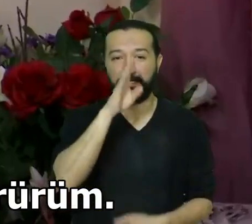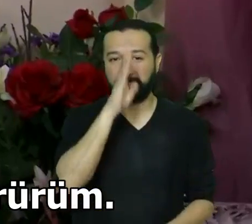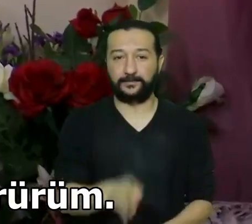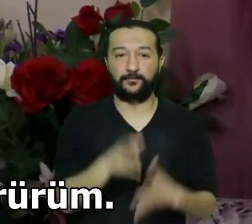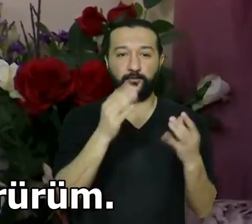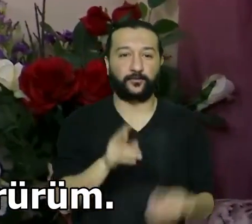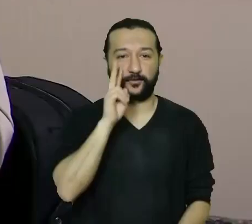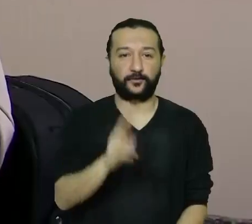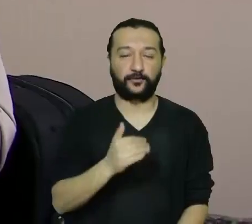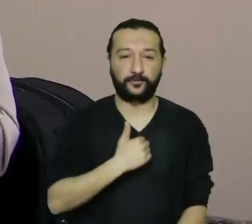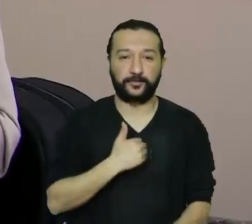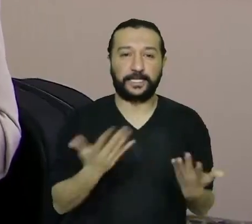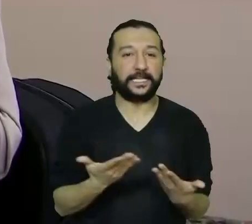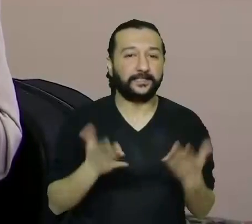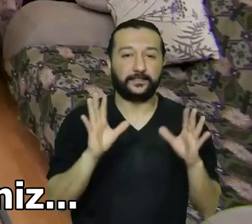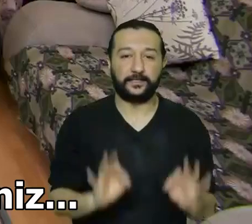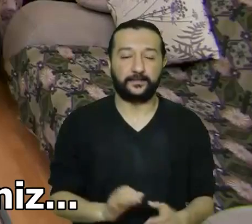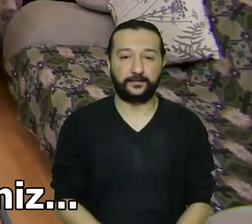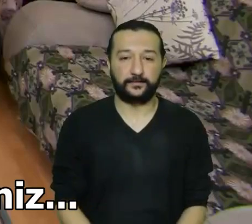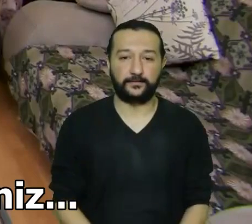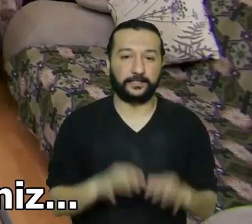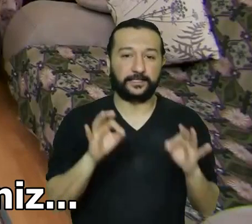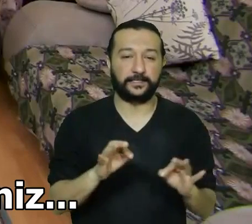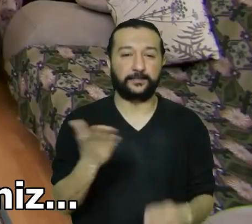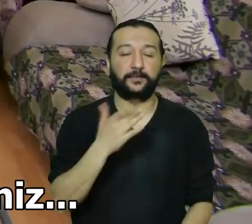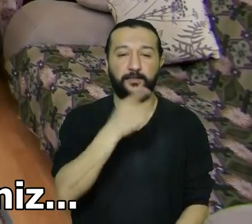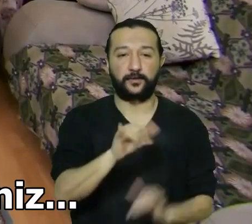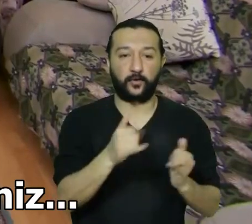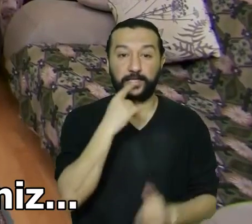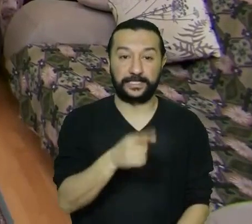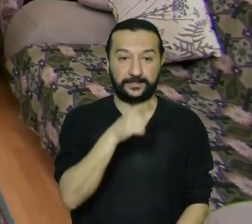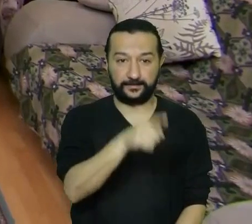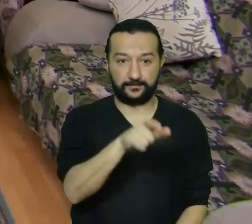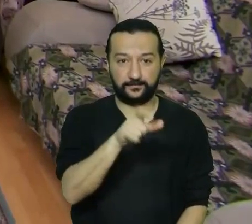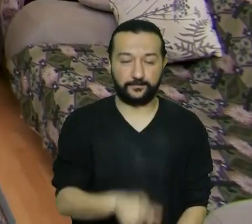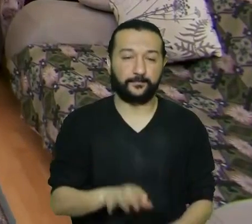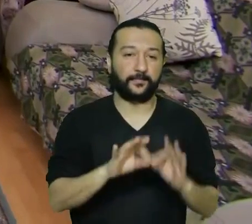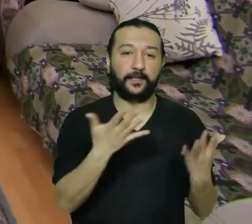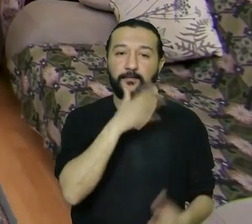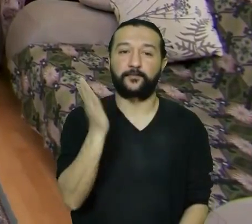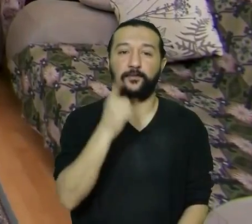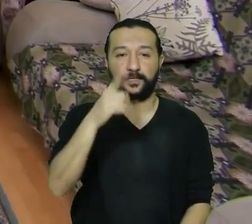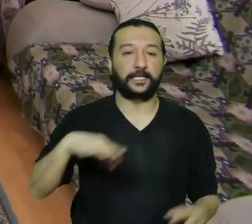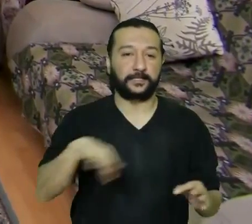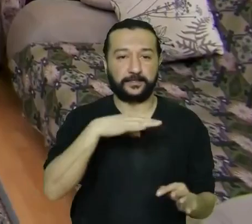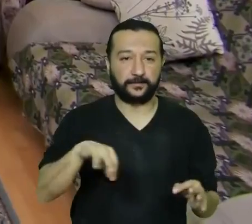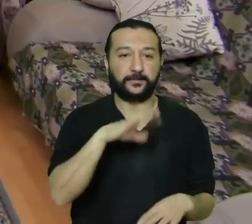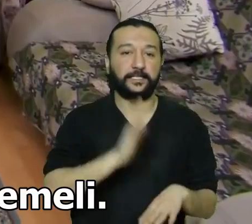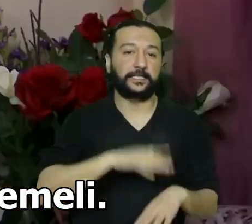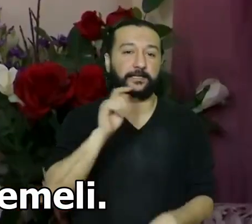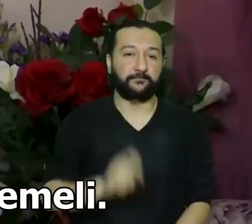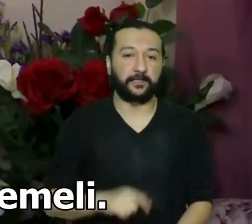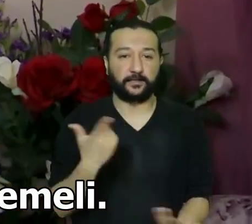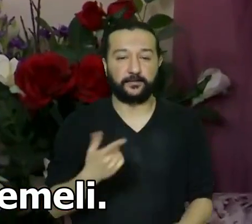disiplin olarak görürüm. Nasıl yani? Şöyle mesela oyuncu dediğiniz, ne bileyim böyle bir enstrüman